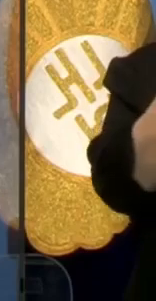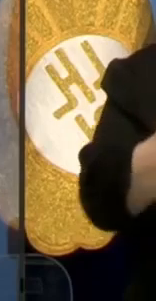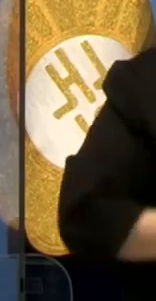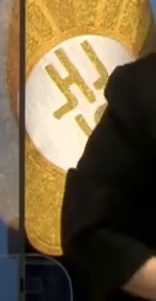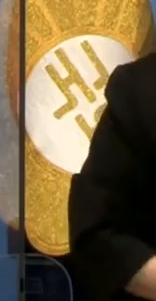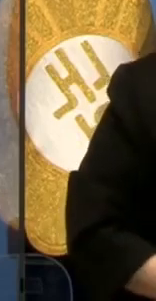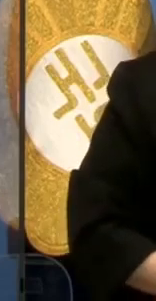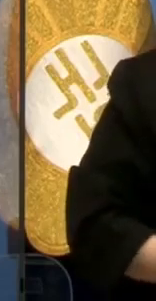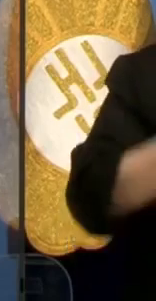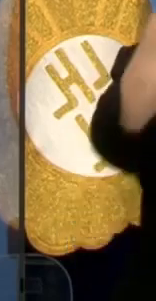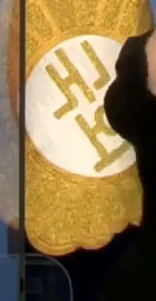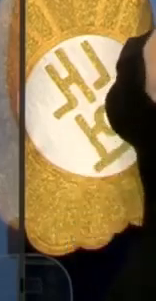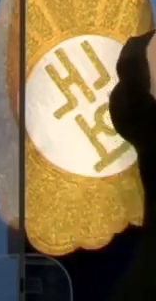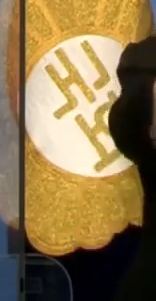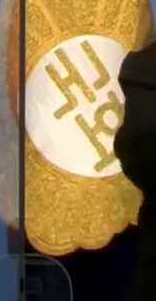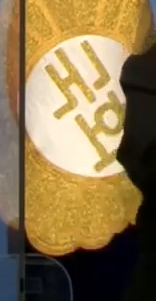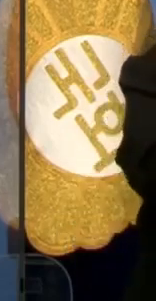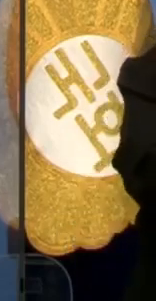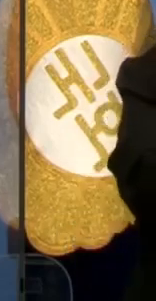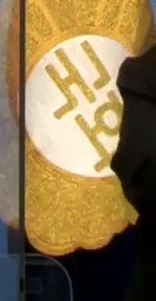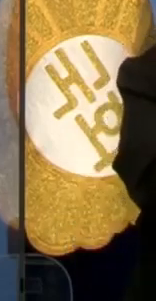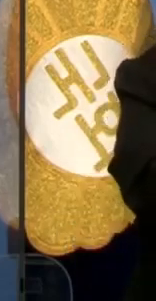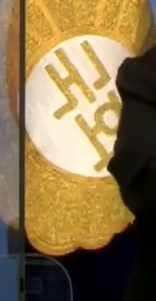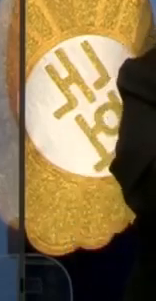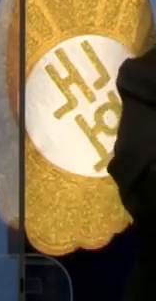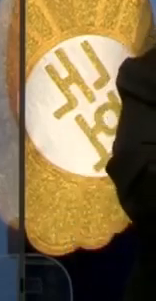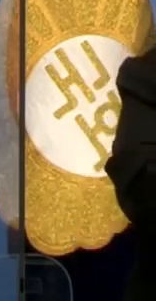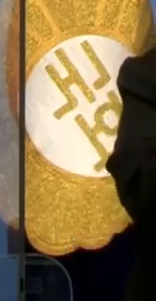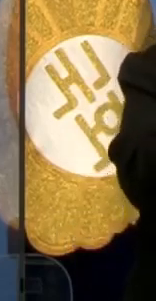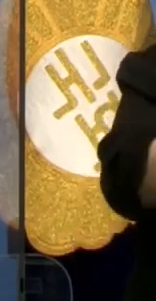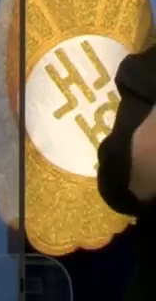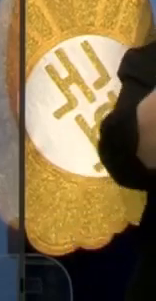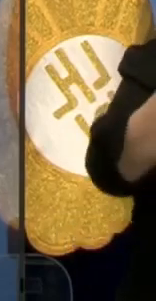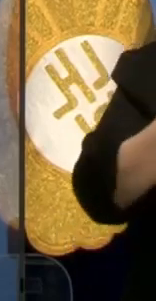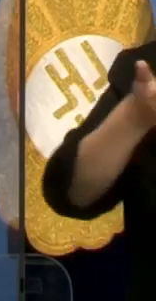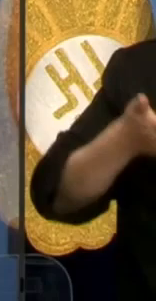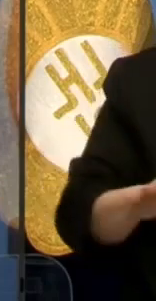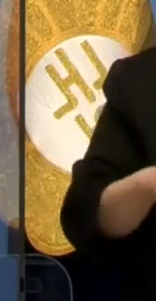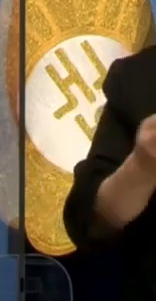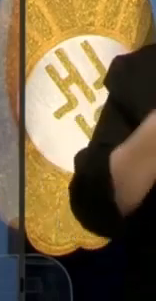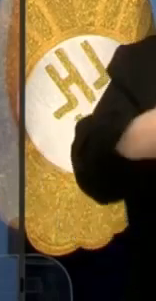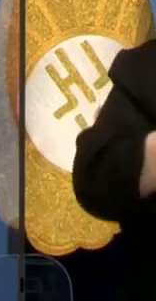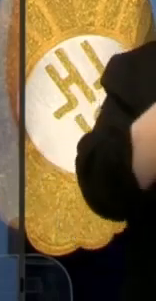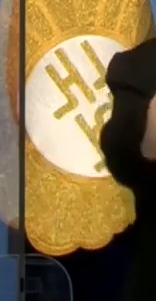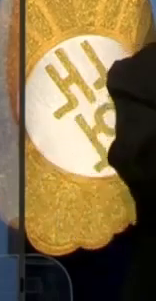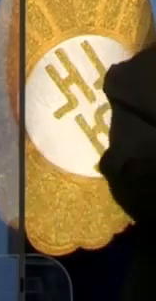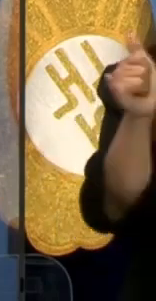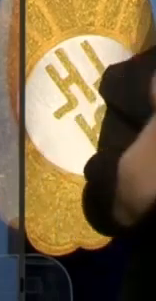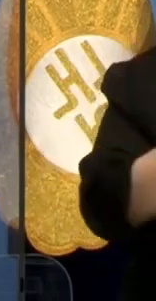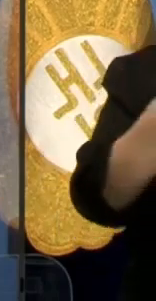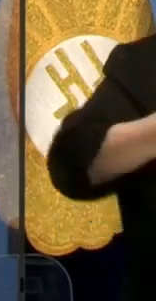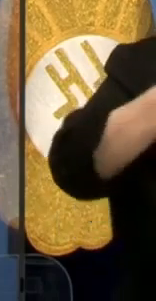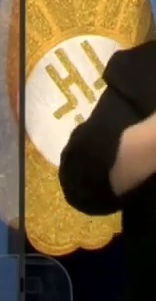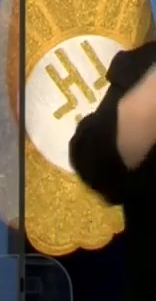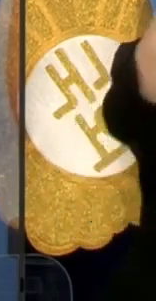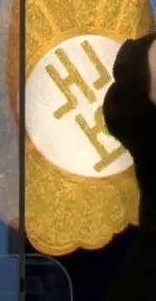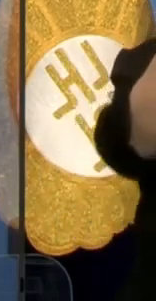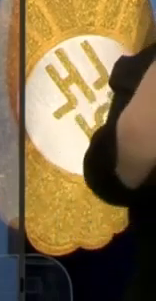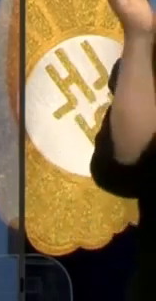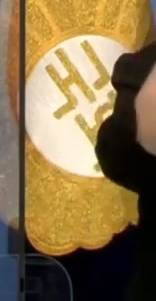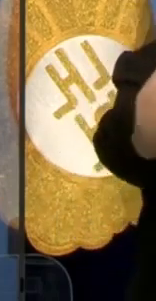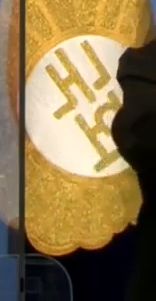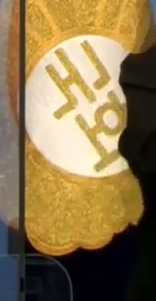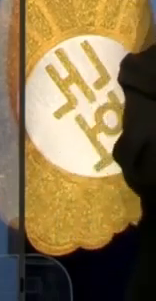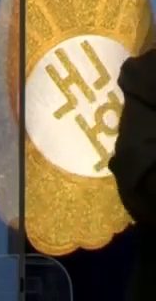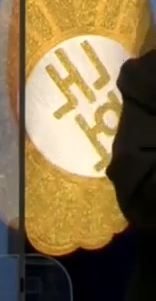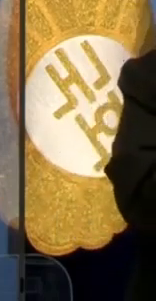원장의 할아버지 최병규 선생은 강원도 평강 출신의 독립운동가입니다. 춘천 고보 3학년 재학 중 순종